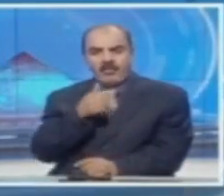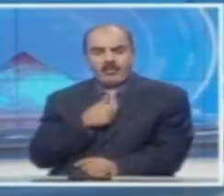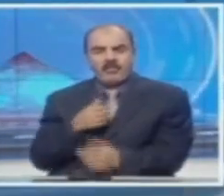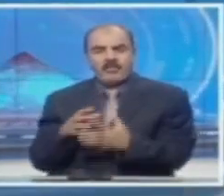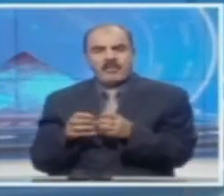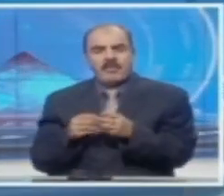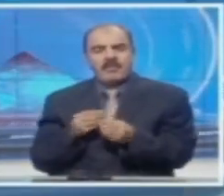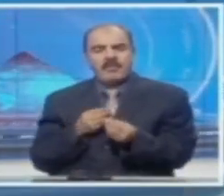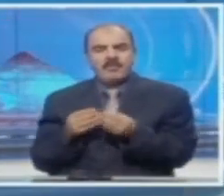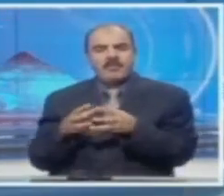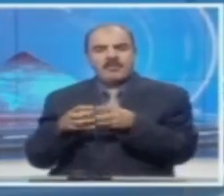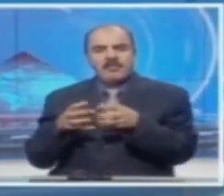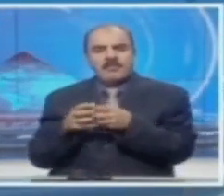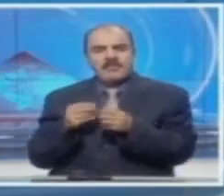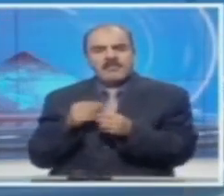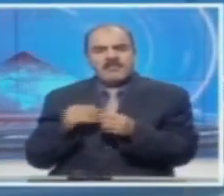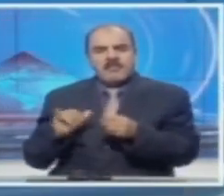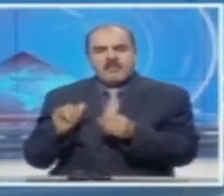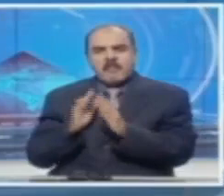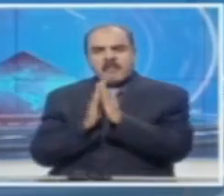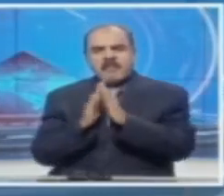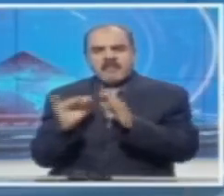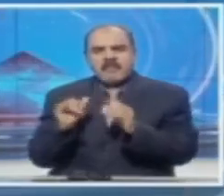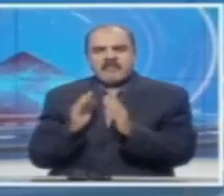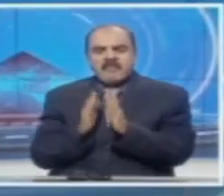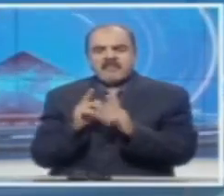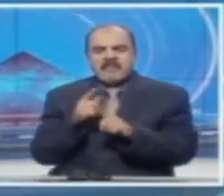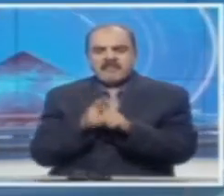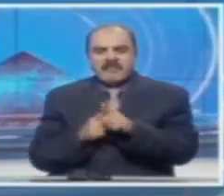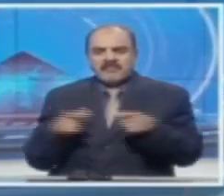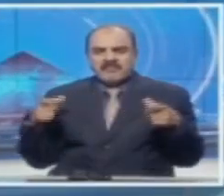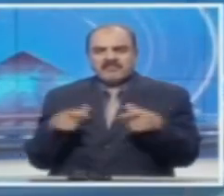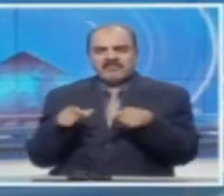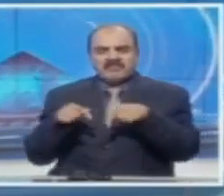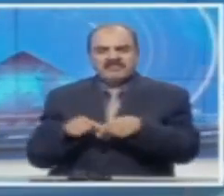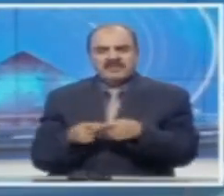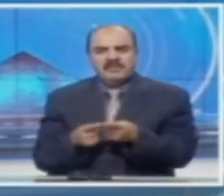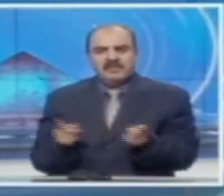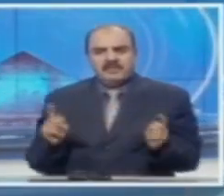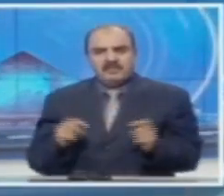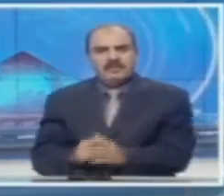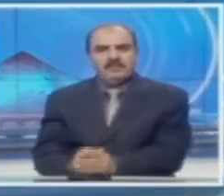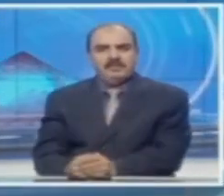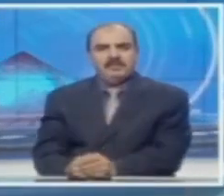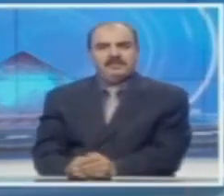أكثر بالتفصيل عن أهم الملفات التي ناقشها مجلس الوزراء اليوم.